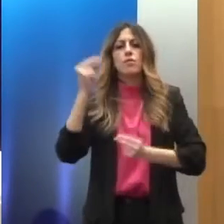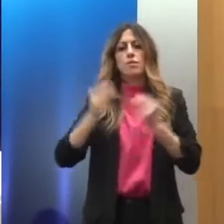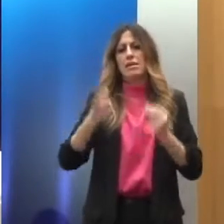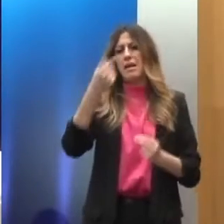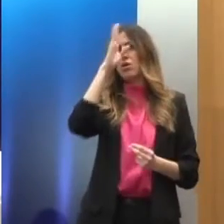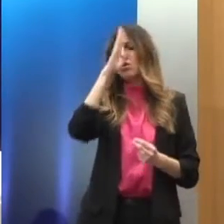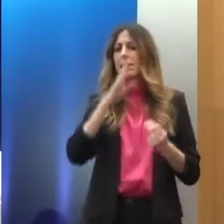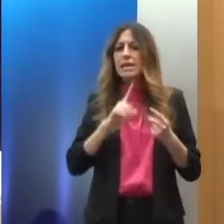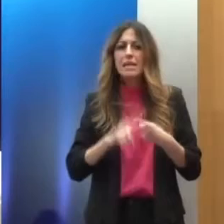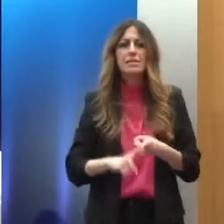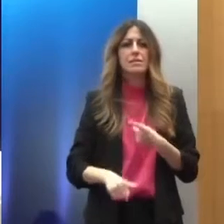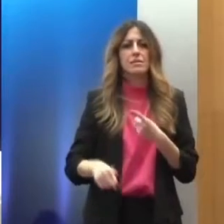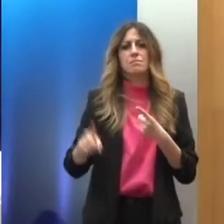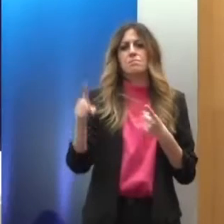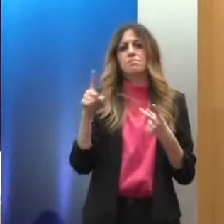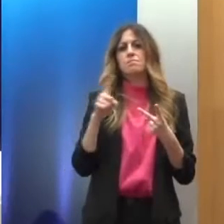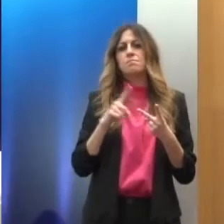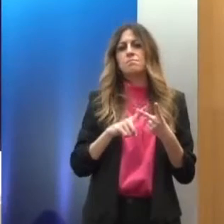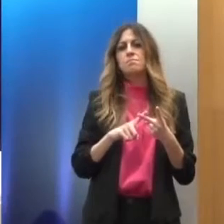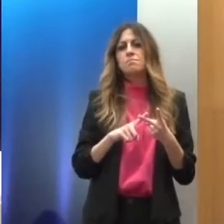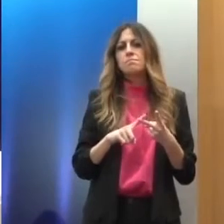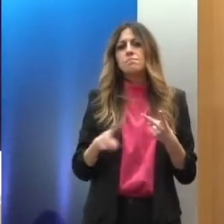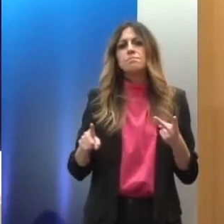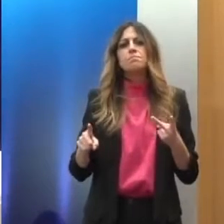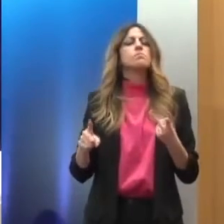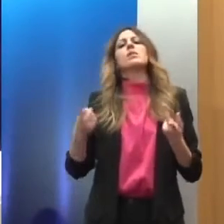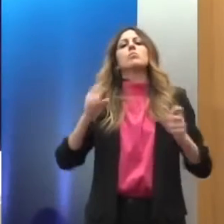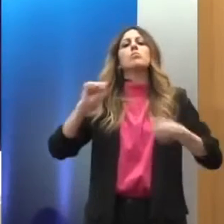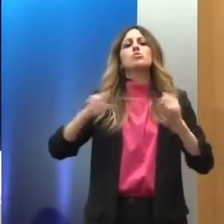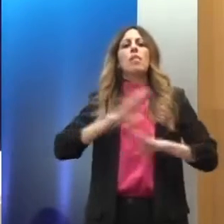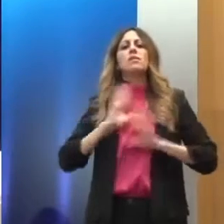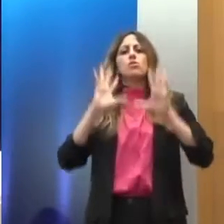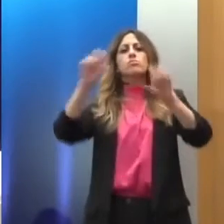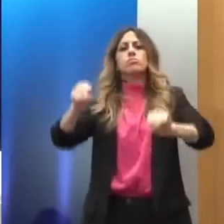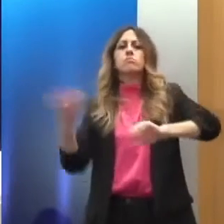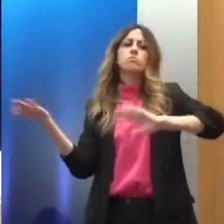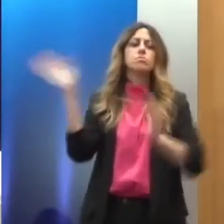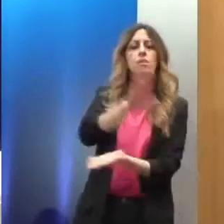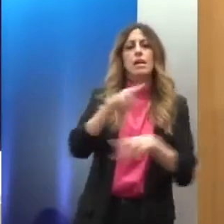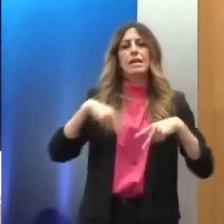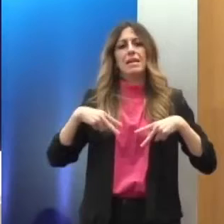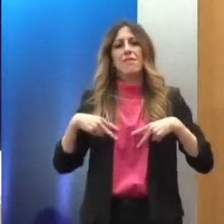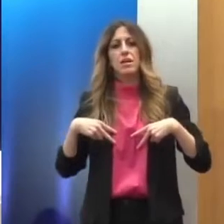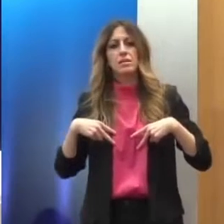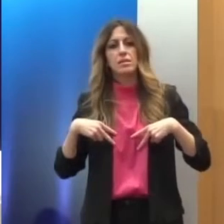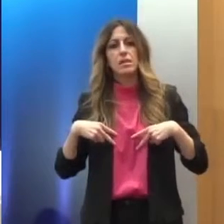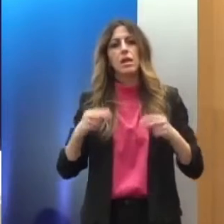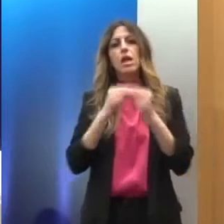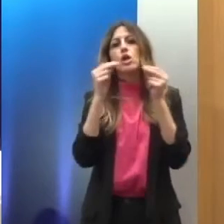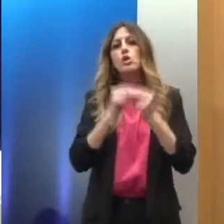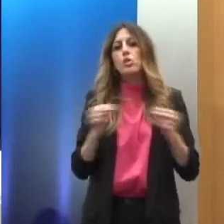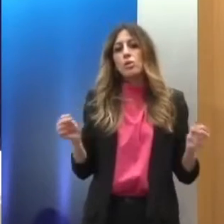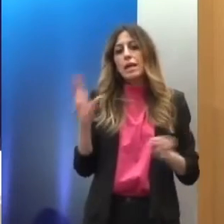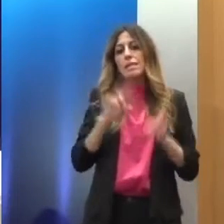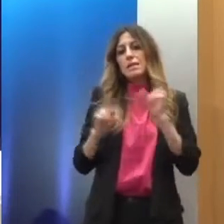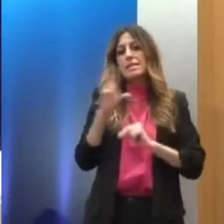κρίση, είτε είναι μια απόπειρα πραξικοπήματος ή οτιδήποτε άλλο. Άρα, λοιπόν, οι συζητήσεις για το ρατσισμό και τη μυσαλλοδοξία δεν